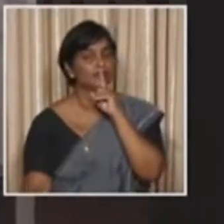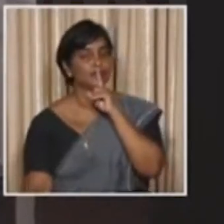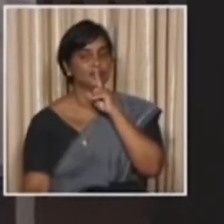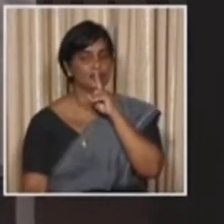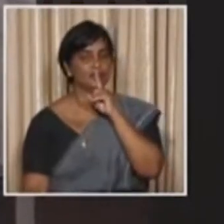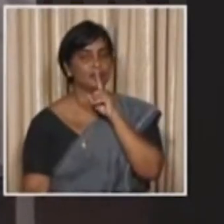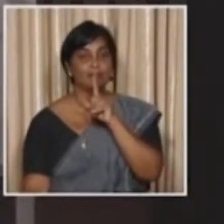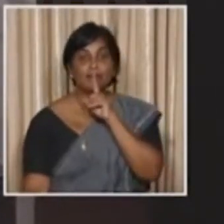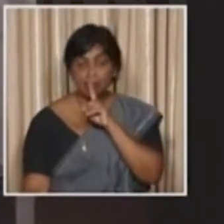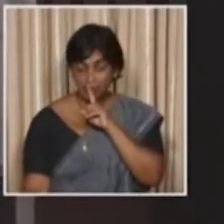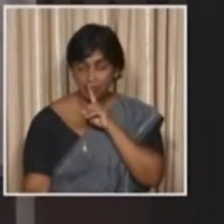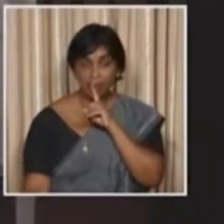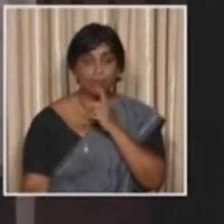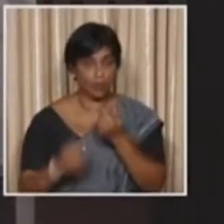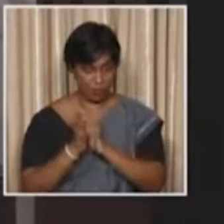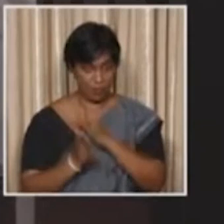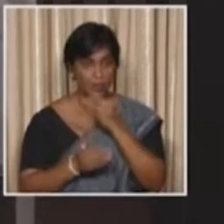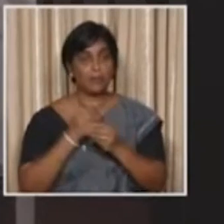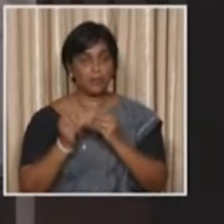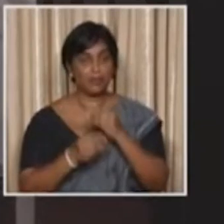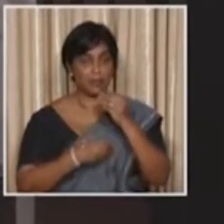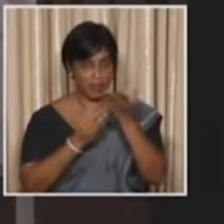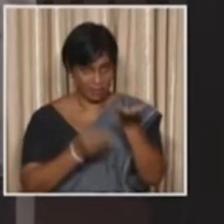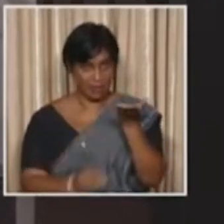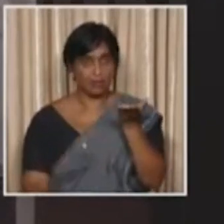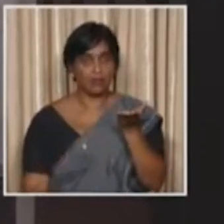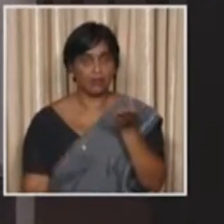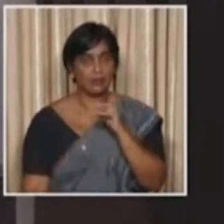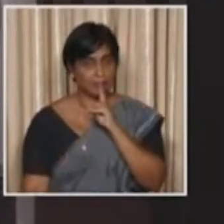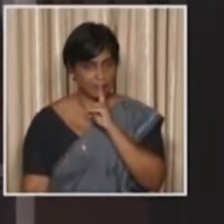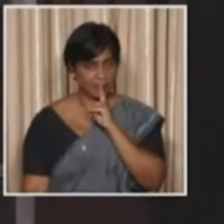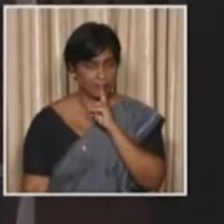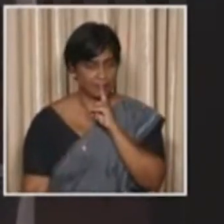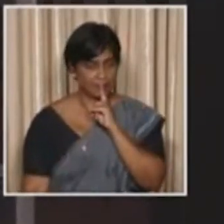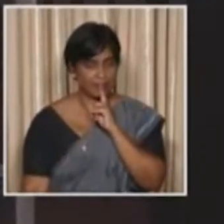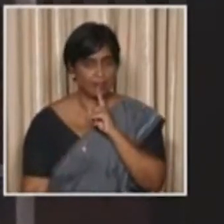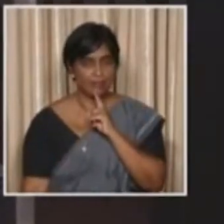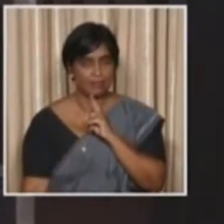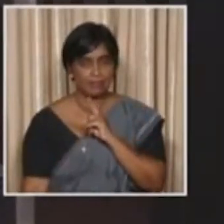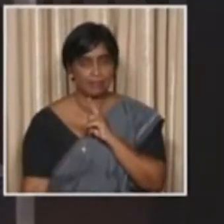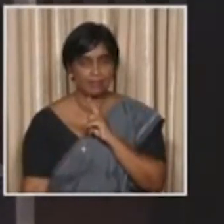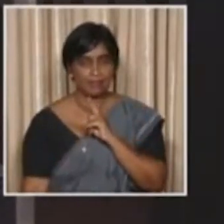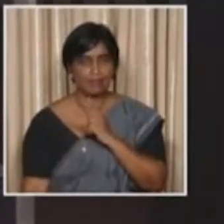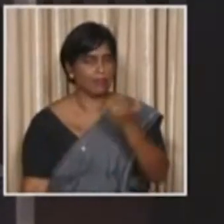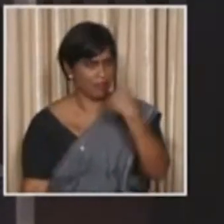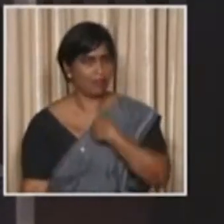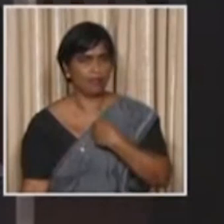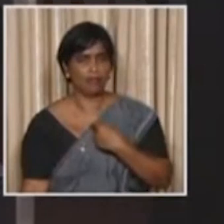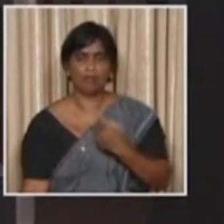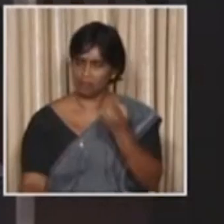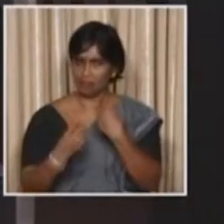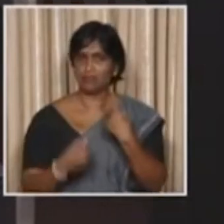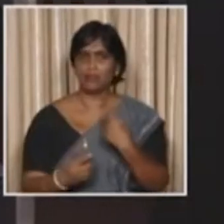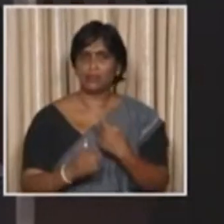මෙහෙම කළත් කරන්නේ තමන්ගේ බිස්නස් කම්පැනියට බිස්නස් ඉල්ලන එකද? මෙහෙම කළා. හරි. නෑ මං අහන්නේ ඔබතුමා මේක විභාග කරන්න.